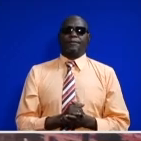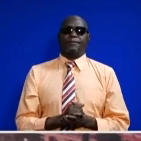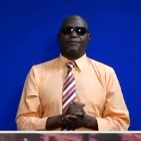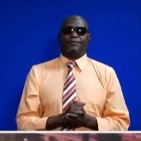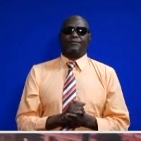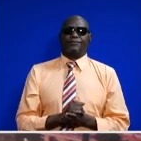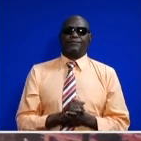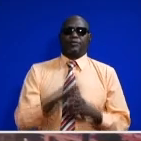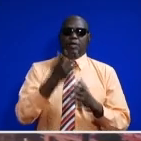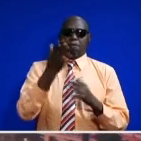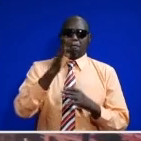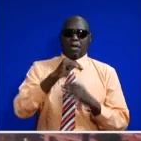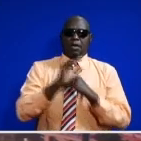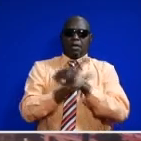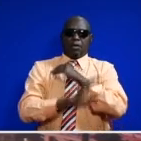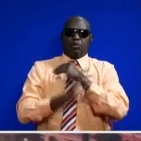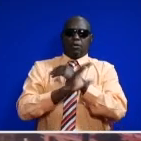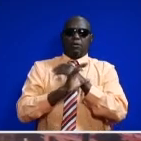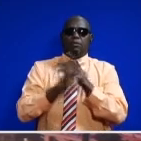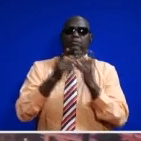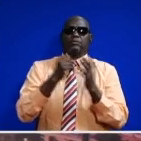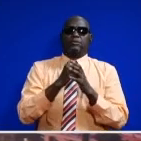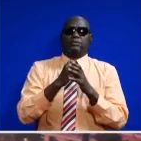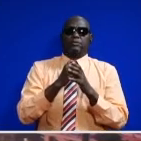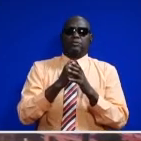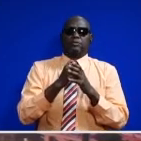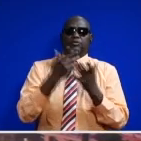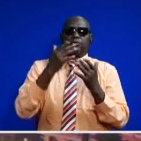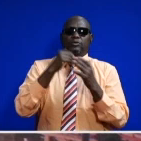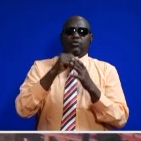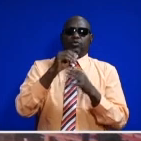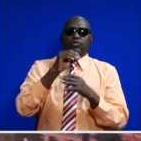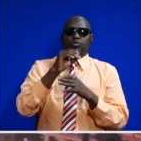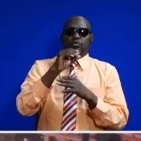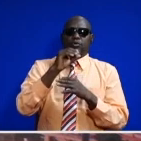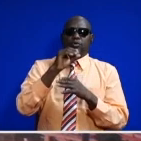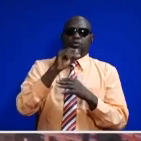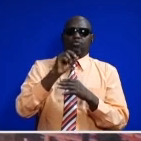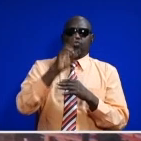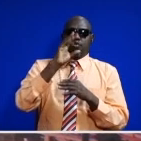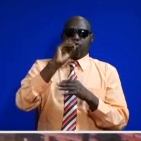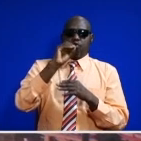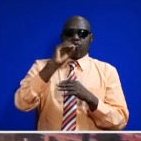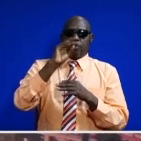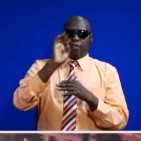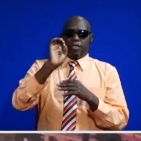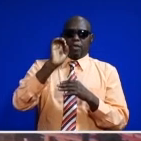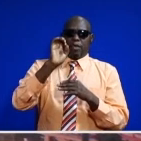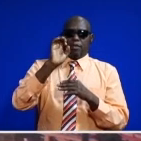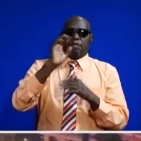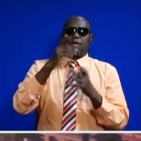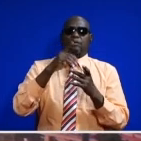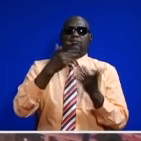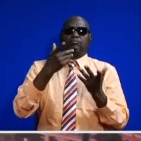Na mturejee humu nchini ambapo usimamizi wa chuo kikuu cha Eldoret ukipenda UAE ama UOE kimetangaza kuwalipa mishahara